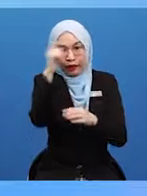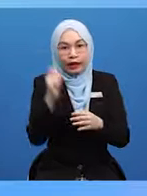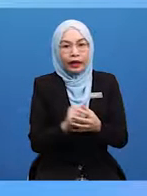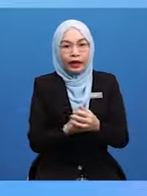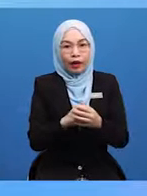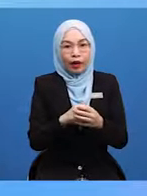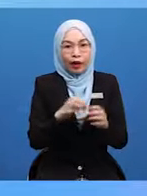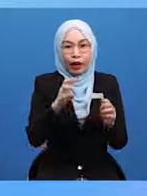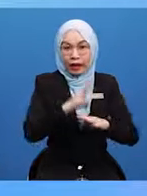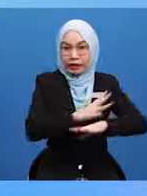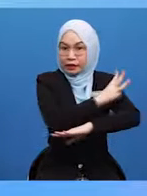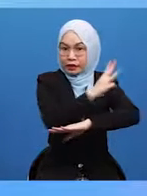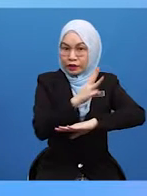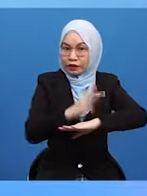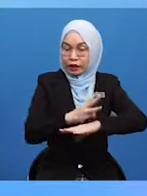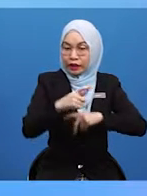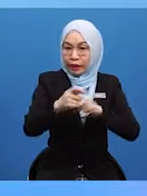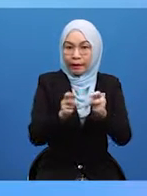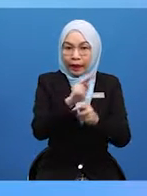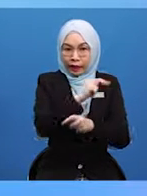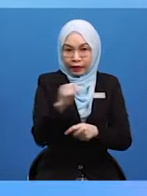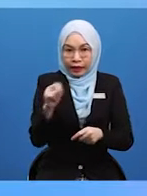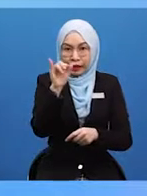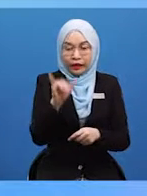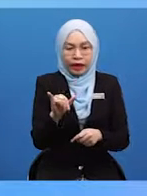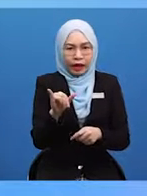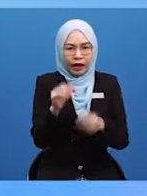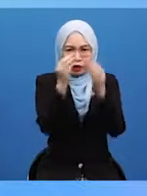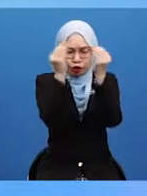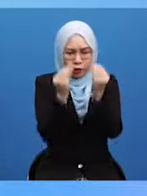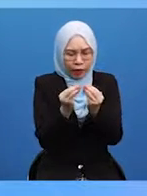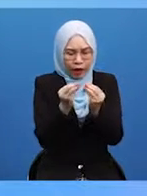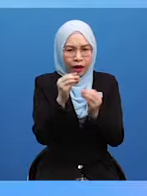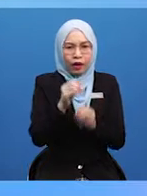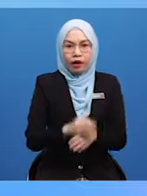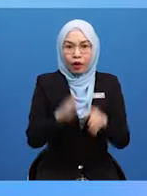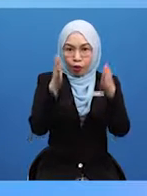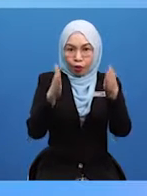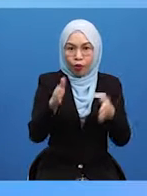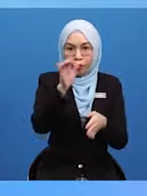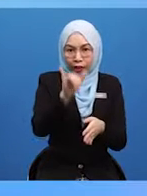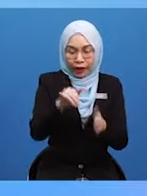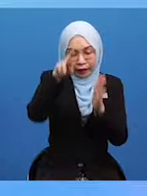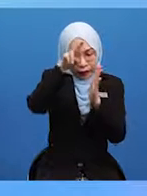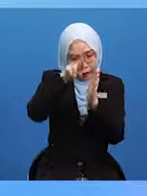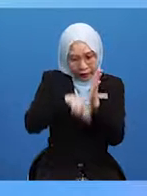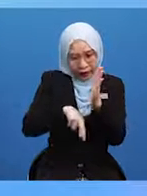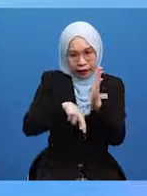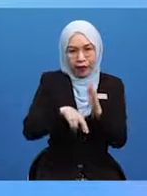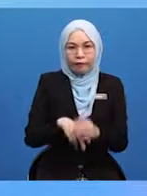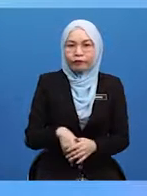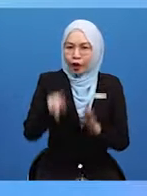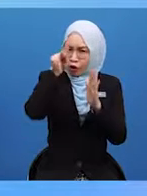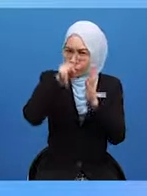pertempatan yang mempunyai kepadatan penduduk yang rendah, iaitu